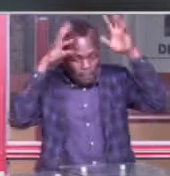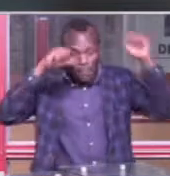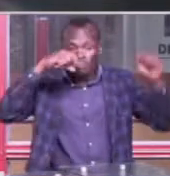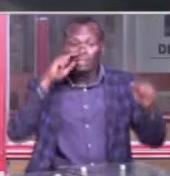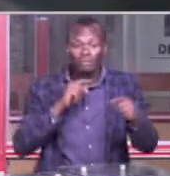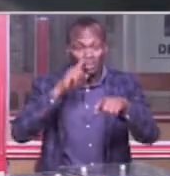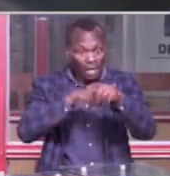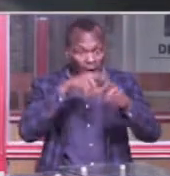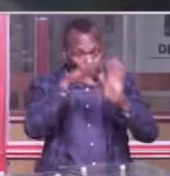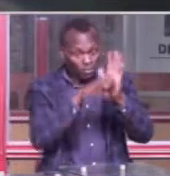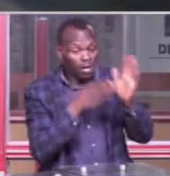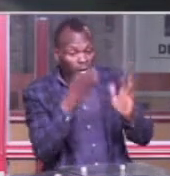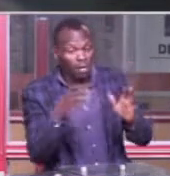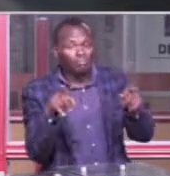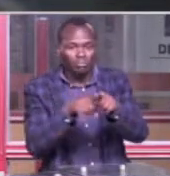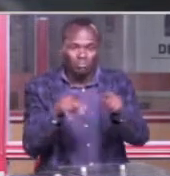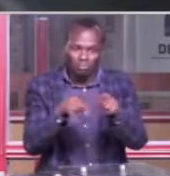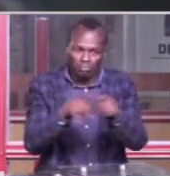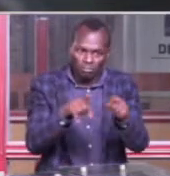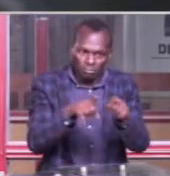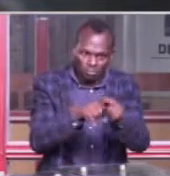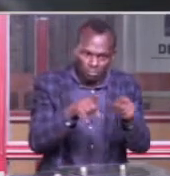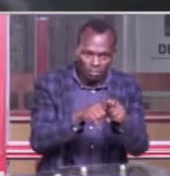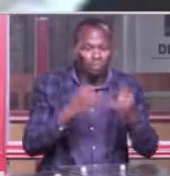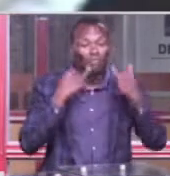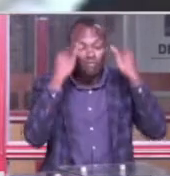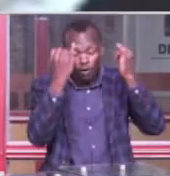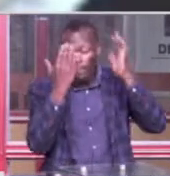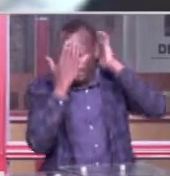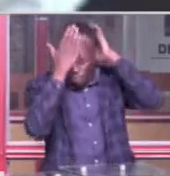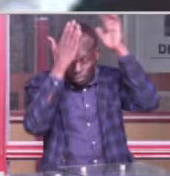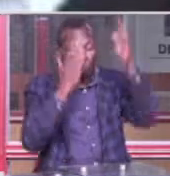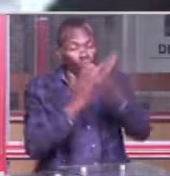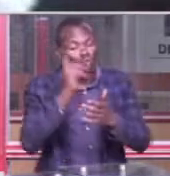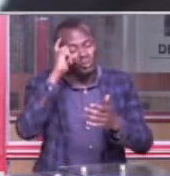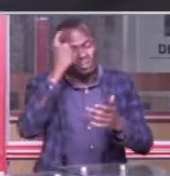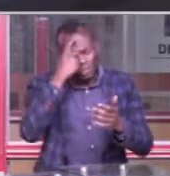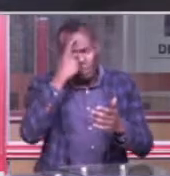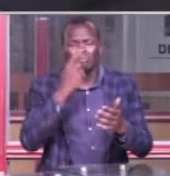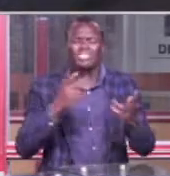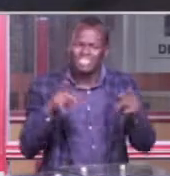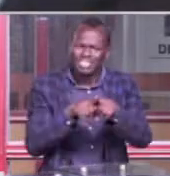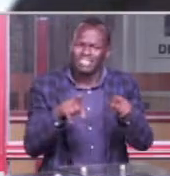government. Bwe tunuanilisa jojiri ya bali webisi ya ga muguanga. There should be no promotion